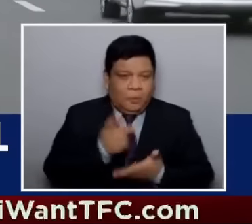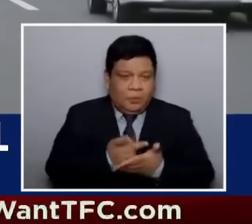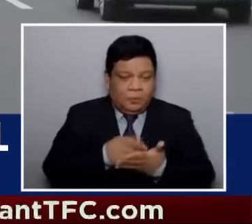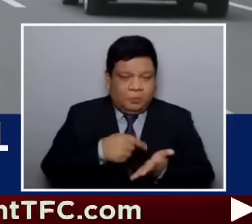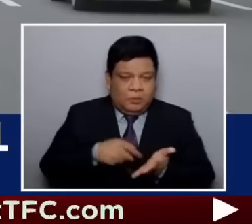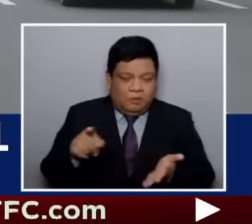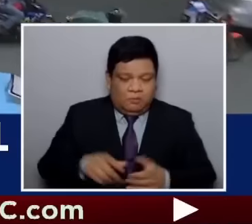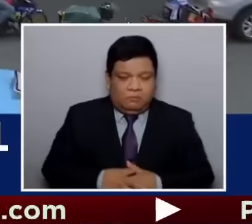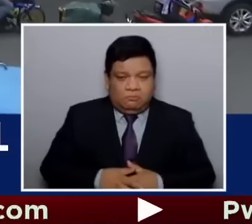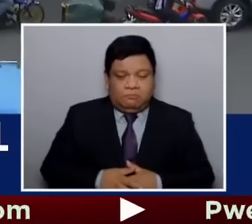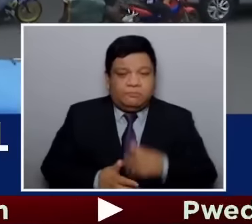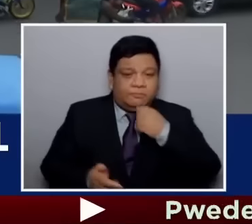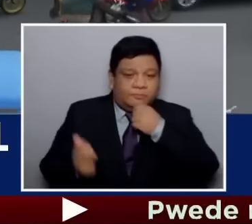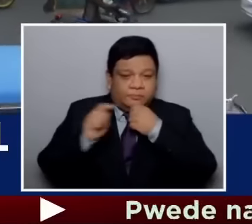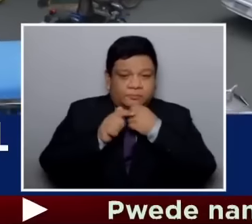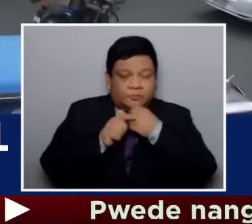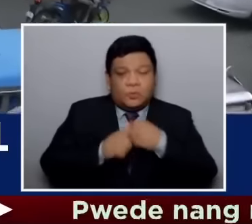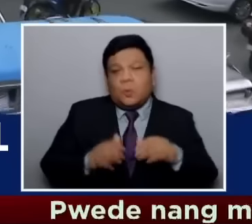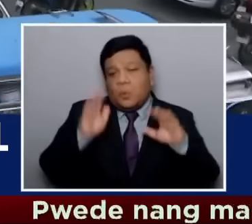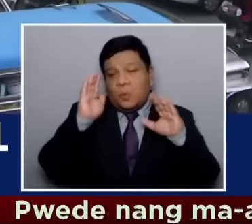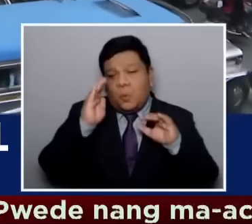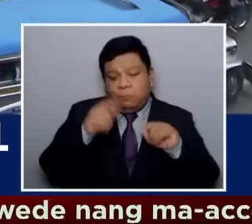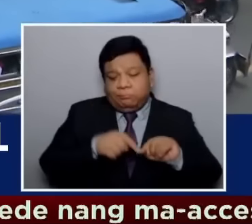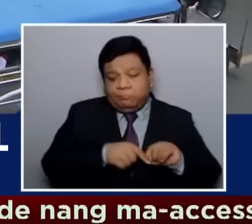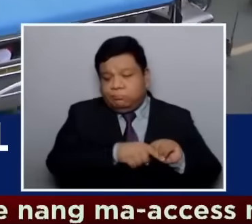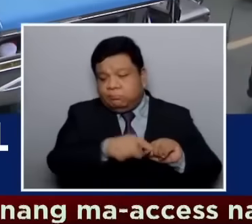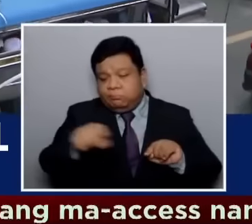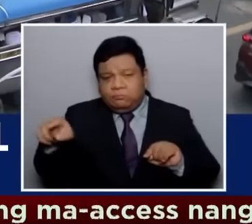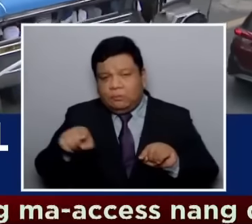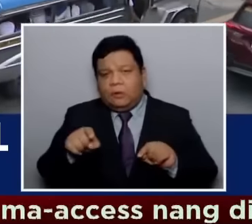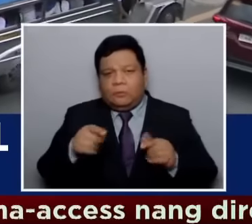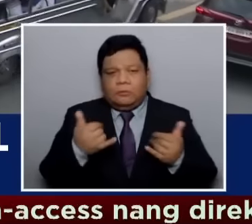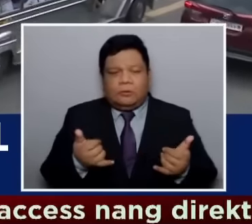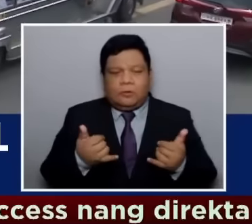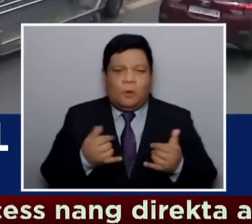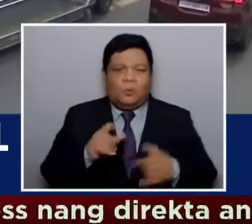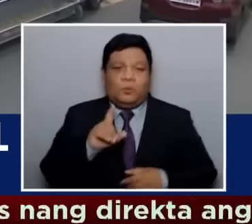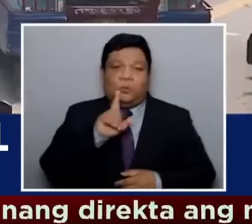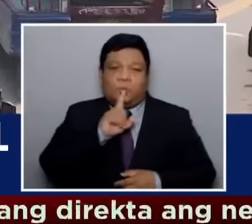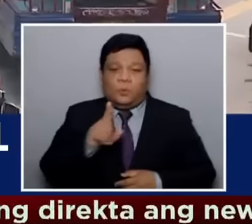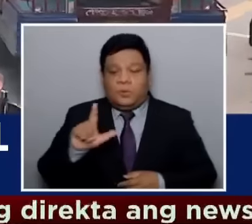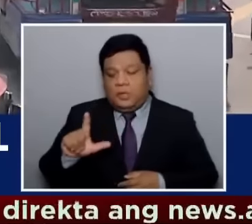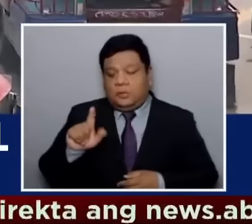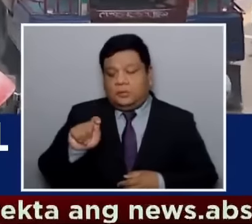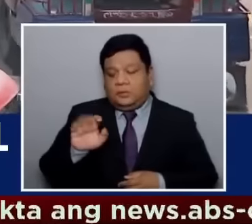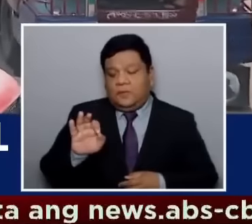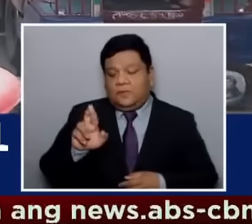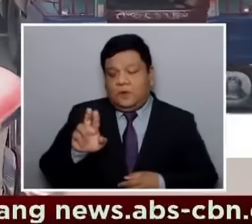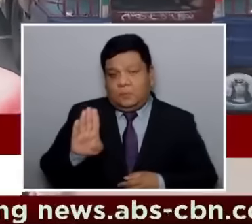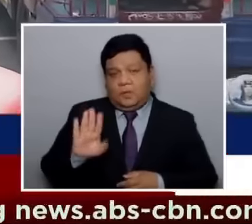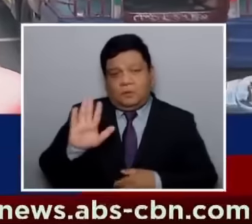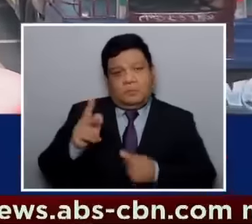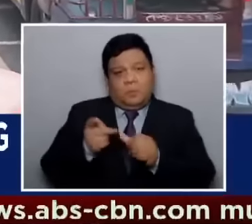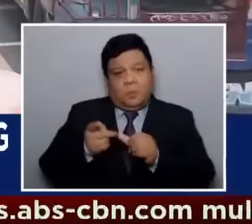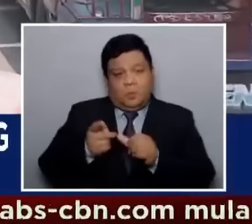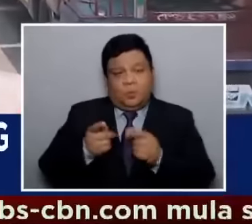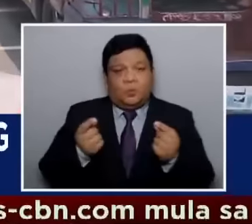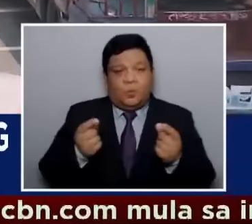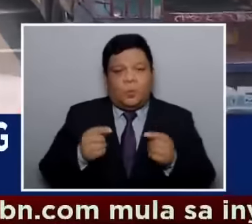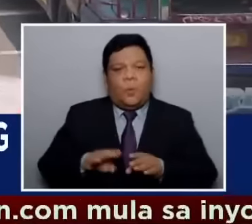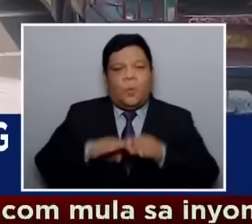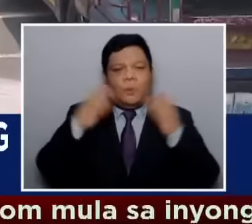maging mas maayos ang ruta. Ito ang prioridad ngayon ng LTFRB, ang pagbubukas at pagbabalik ng